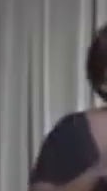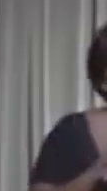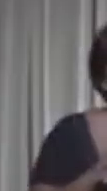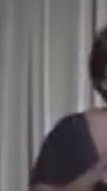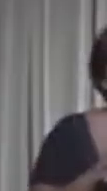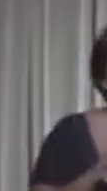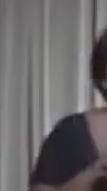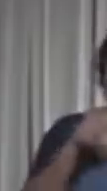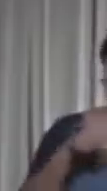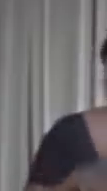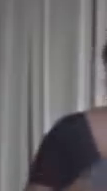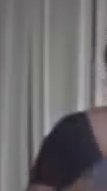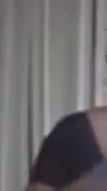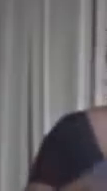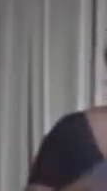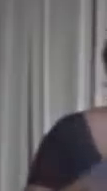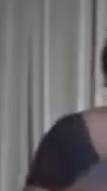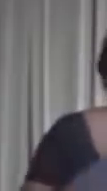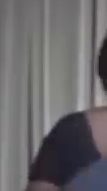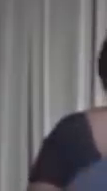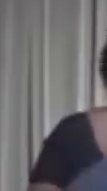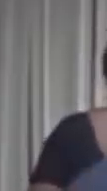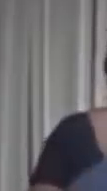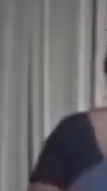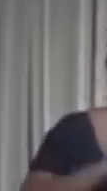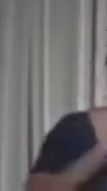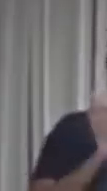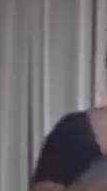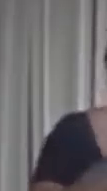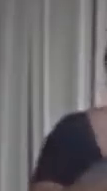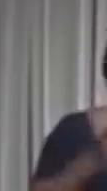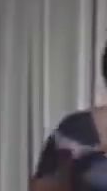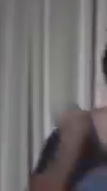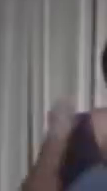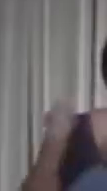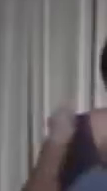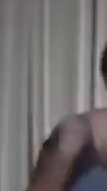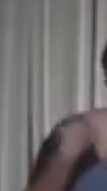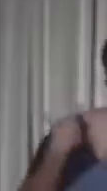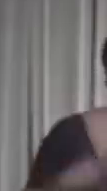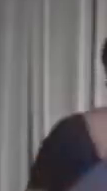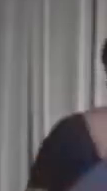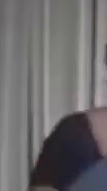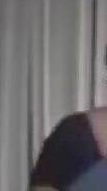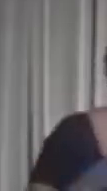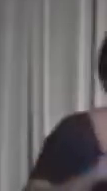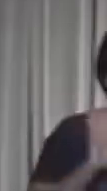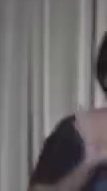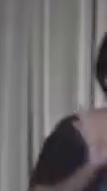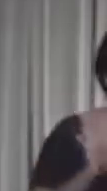பறித்து, ஏனென்றால் மக்கள் வழங்கிய பிரதமராக இருக்கின்ற பொழுது அவருக்கு இருந்த அதிகாரம் எல்லாம் பறிக்கப்பட்டு இன்று